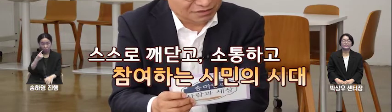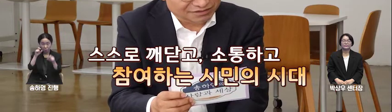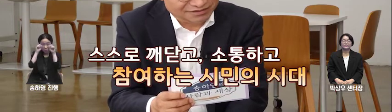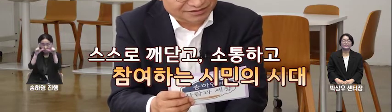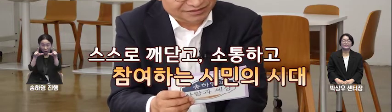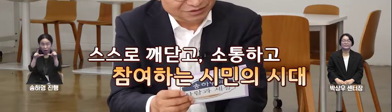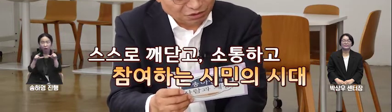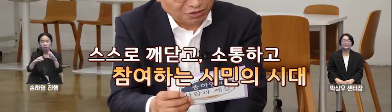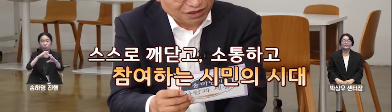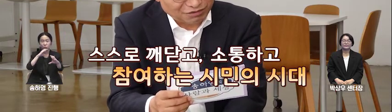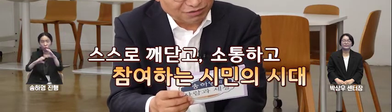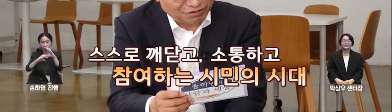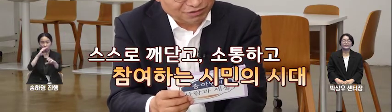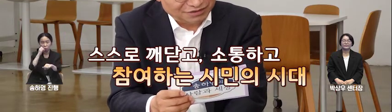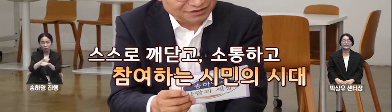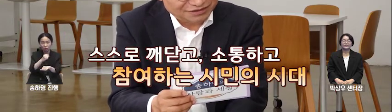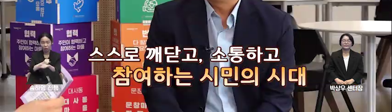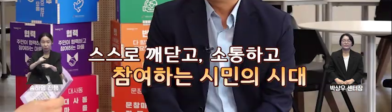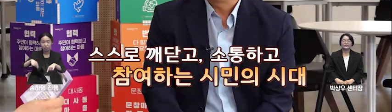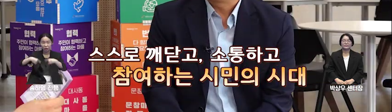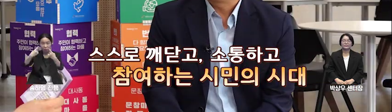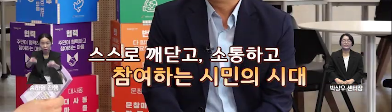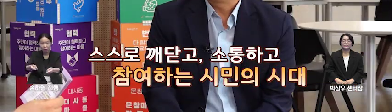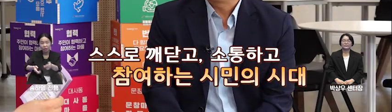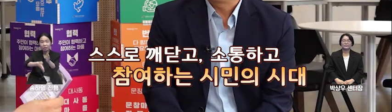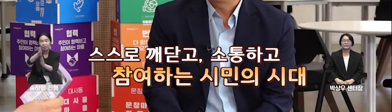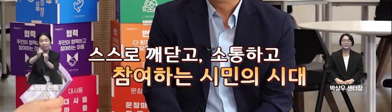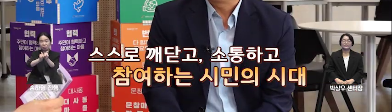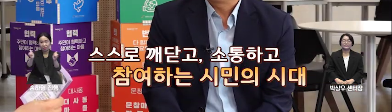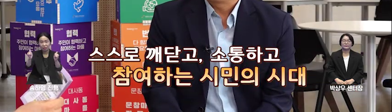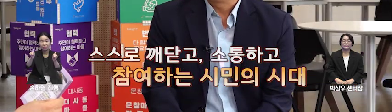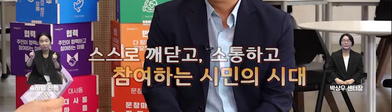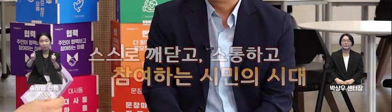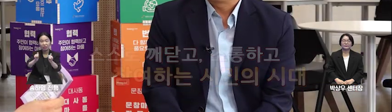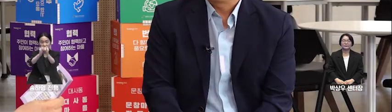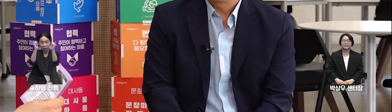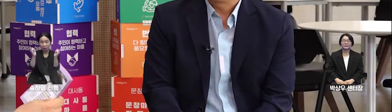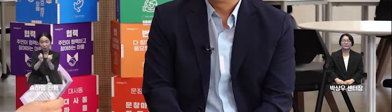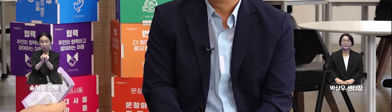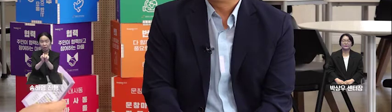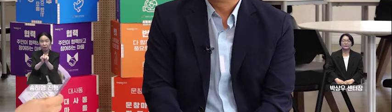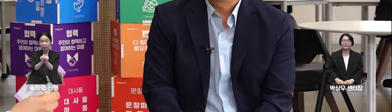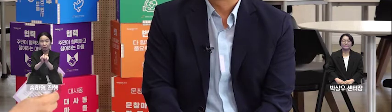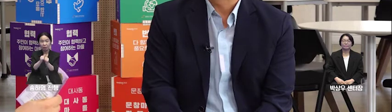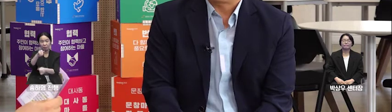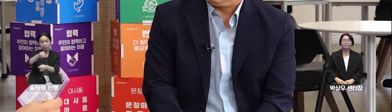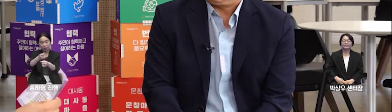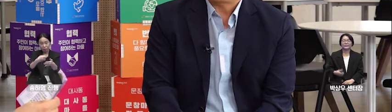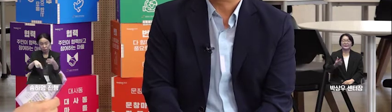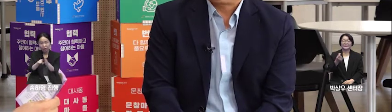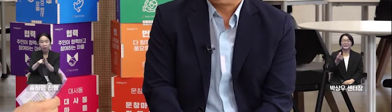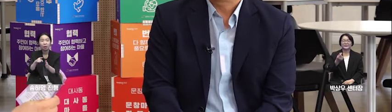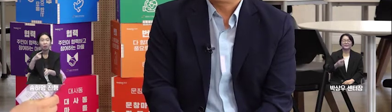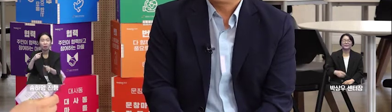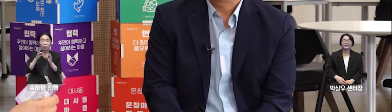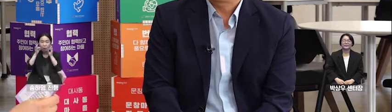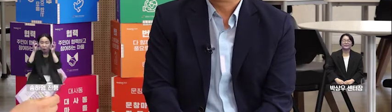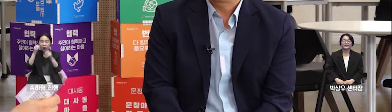깨닫고 네. 소통하고 참여하는 시민의 시대를 같이 열어가고자 합니다.